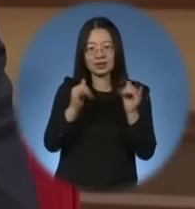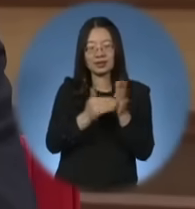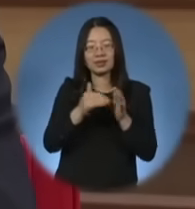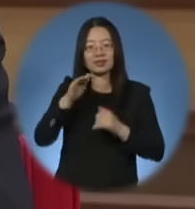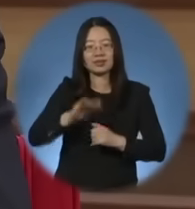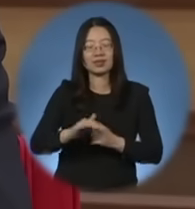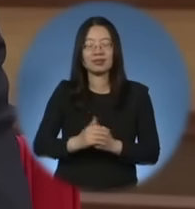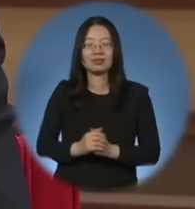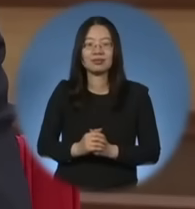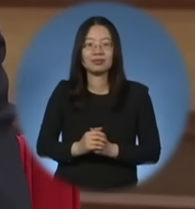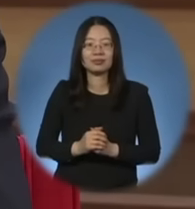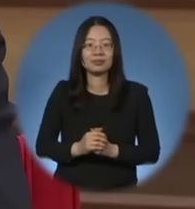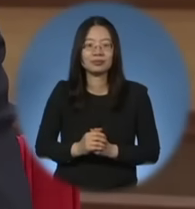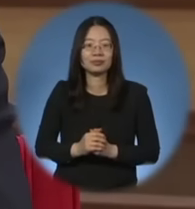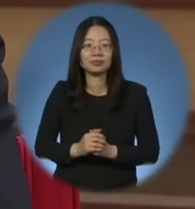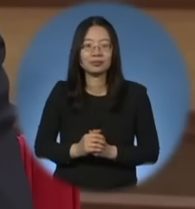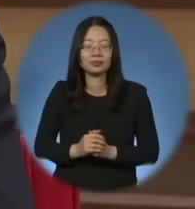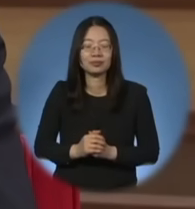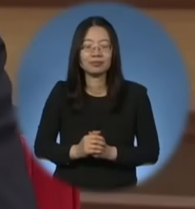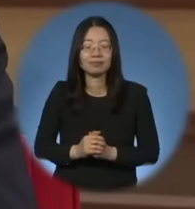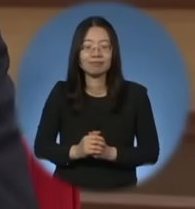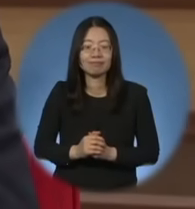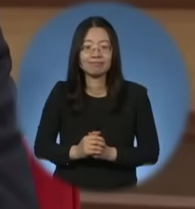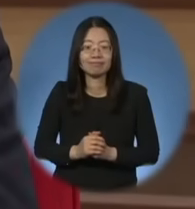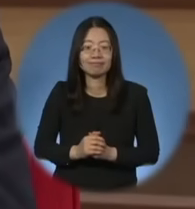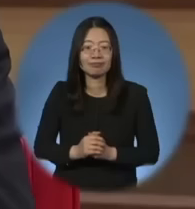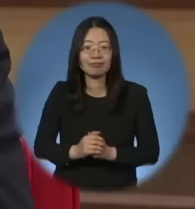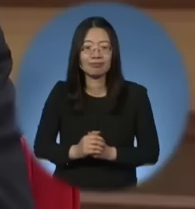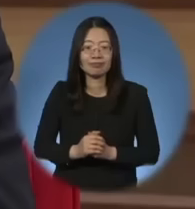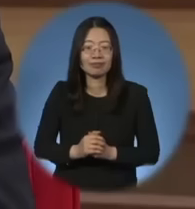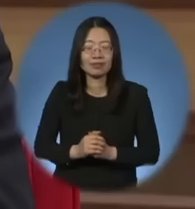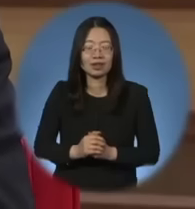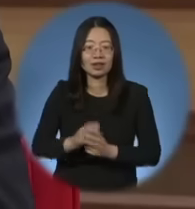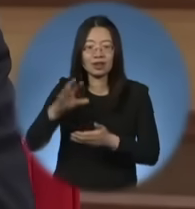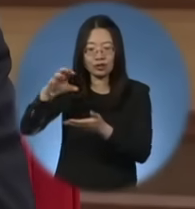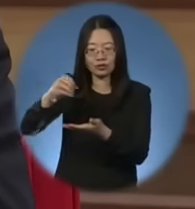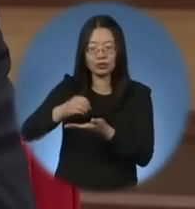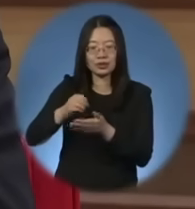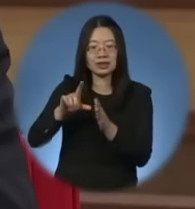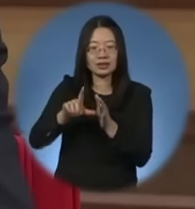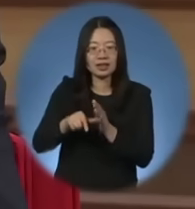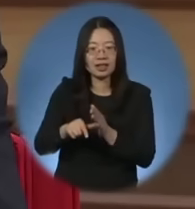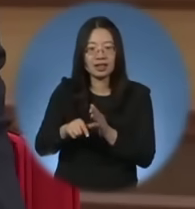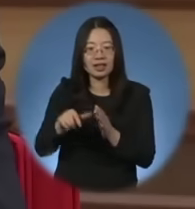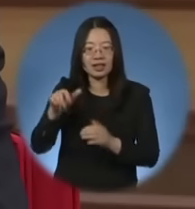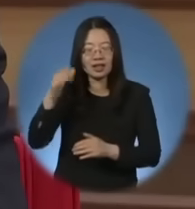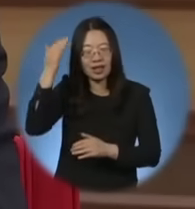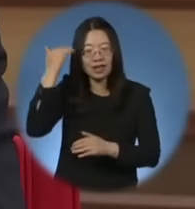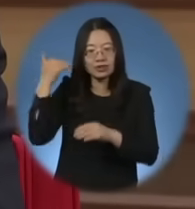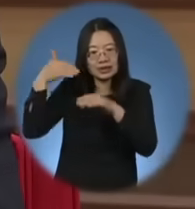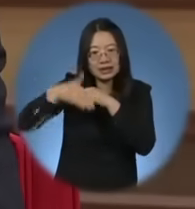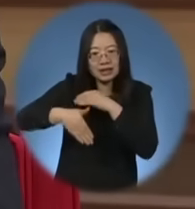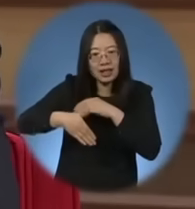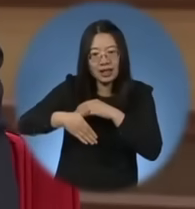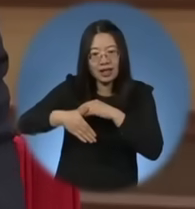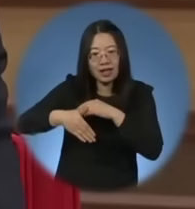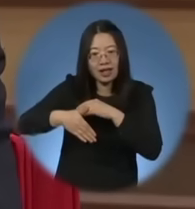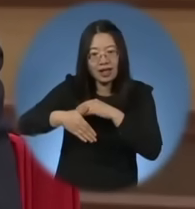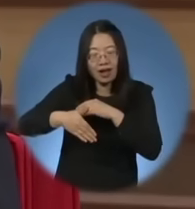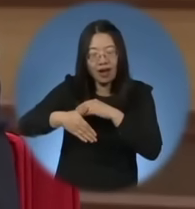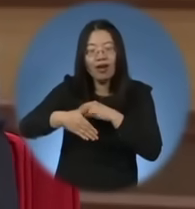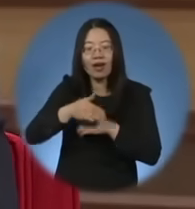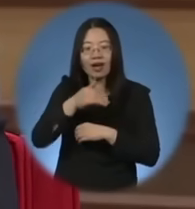사람들인데 근데 그 그거 저 수입할 때 스타일